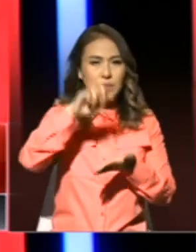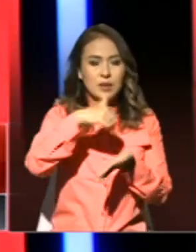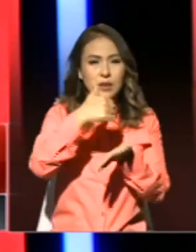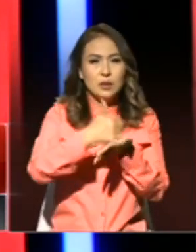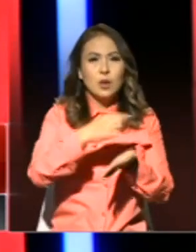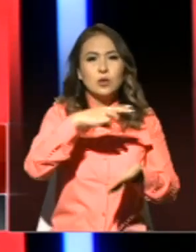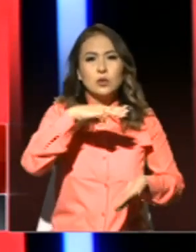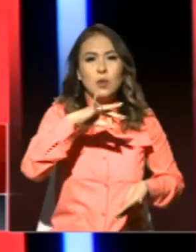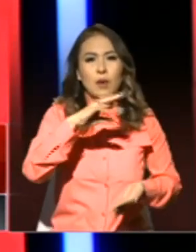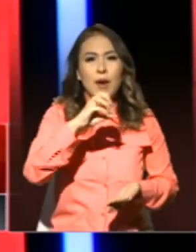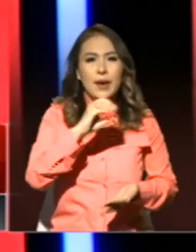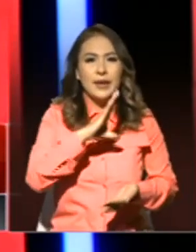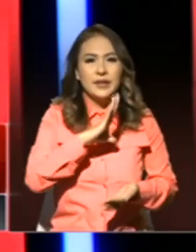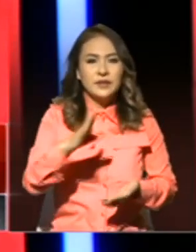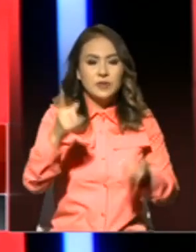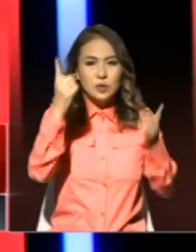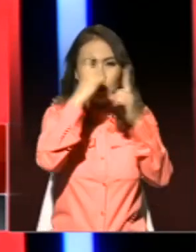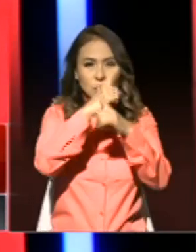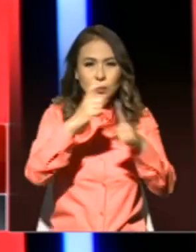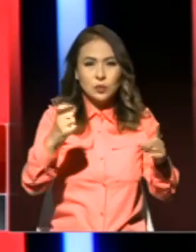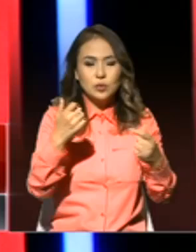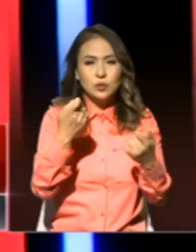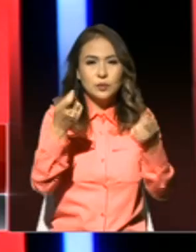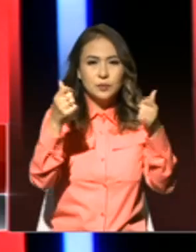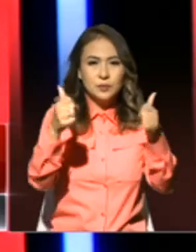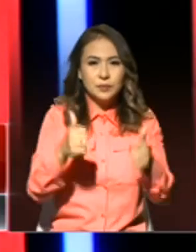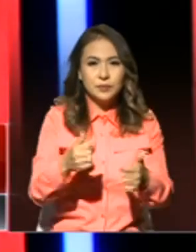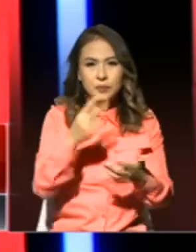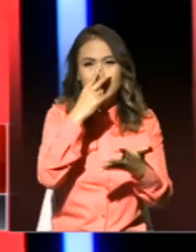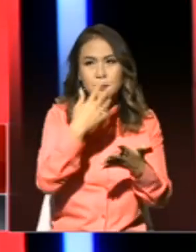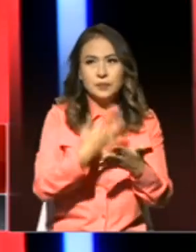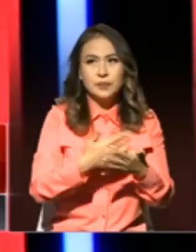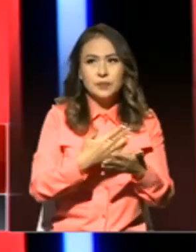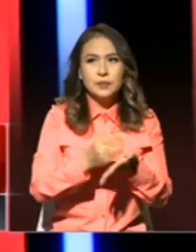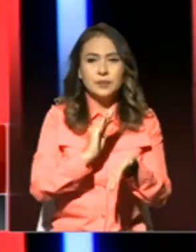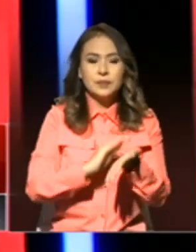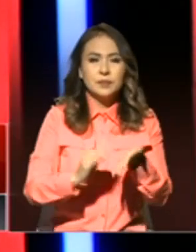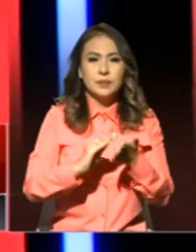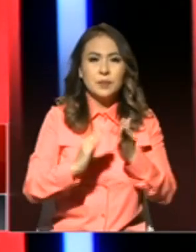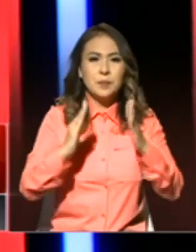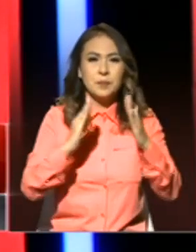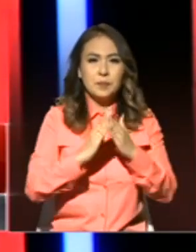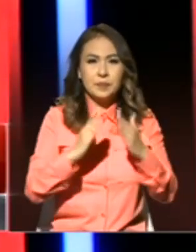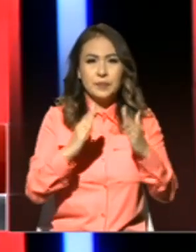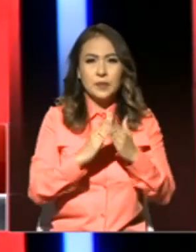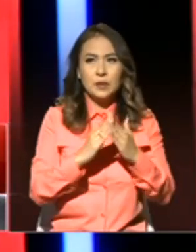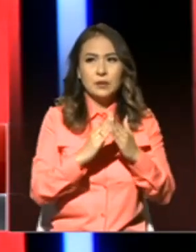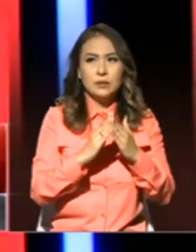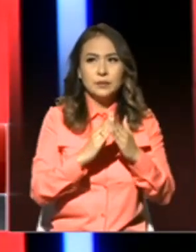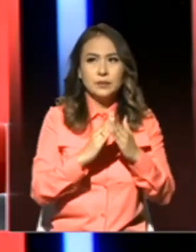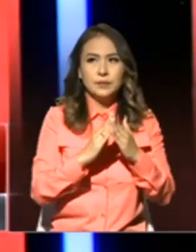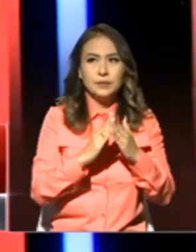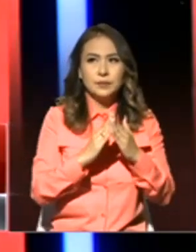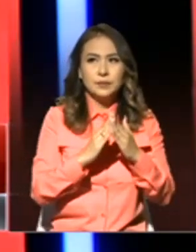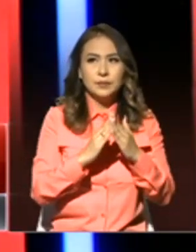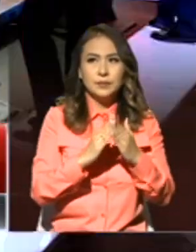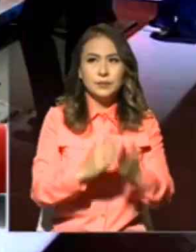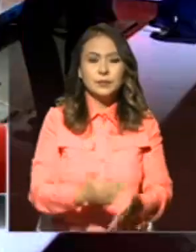Кемелұлы Тоқаевтың жолдауынан бір кішкентай ғана үзінді келтірсек. Мінекей. Баспана, иә, тыңдаңыздар.